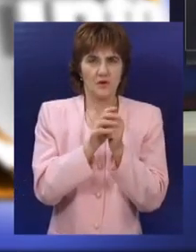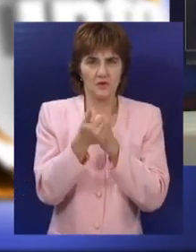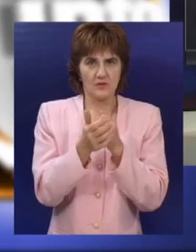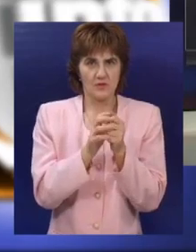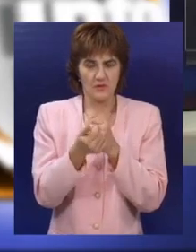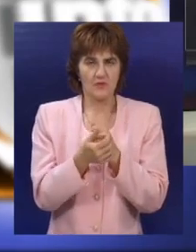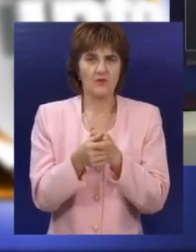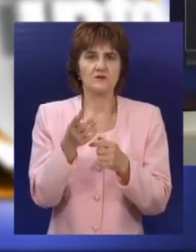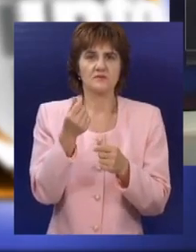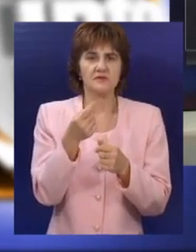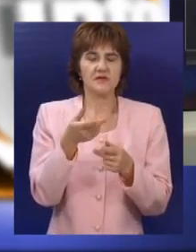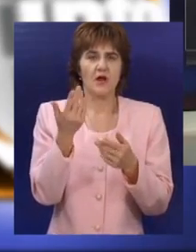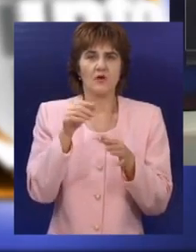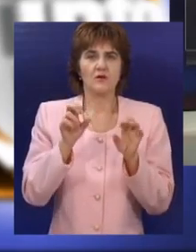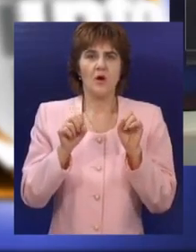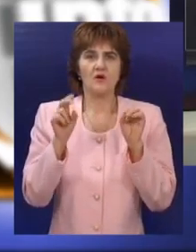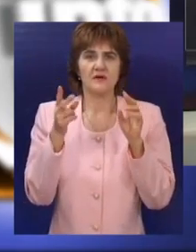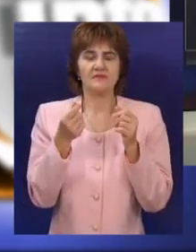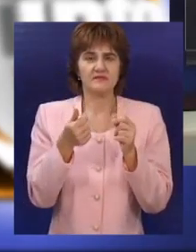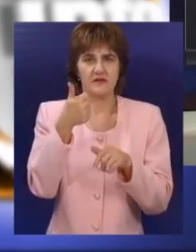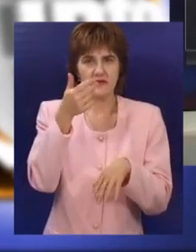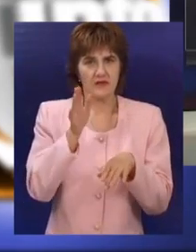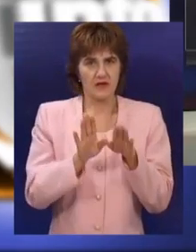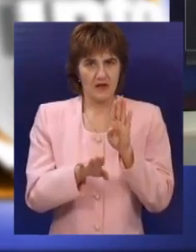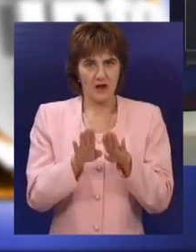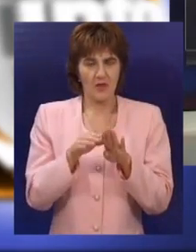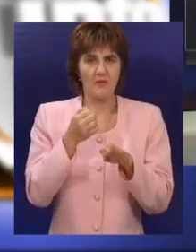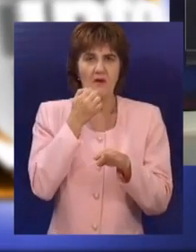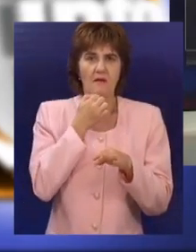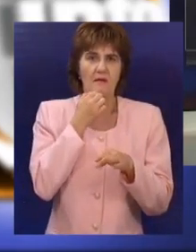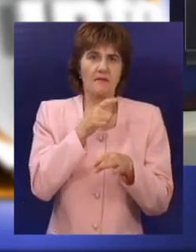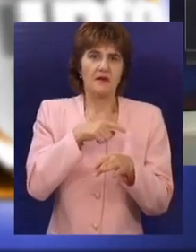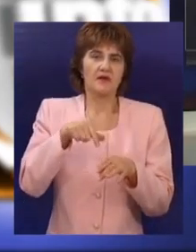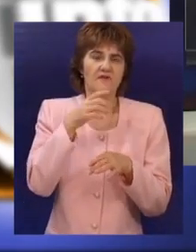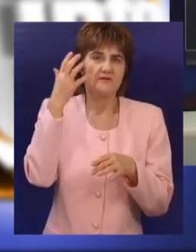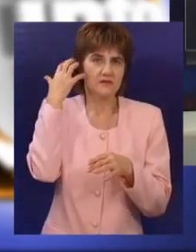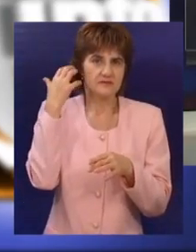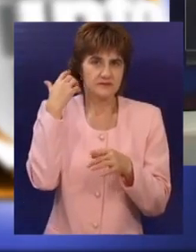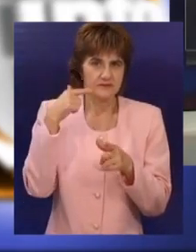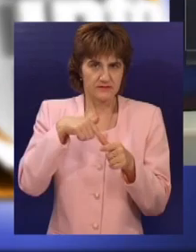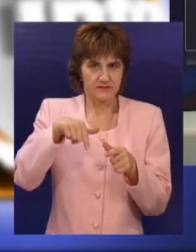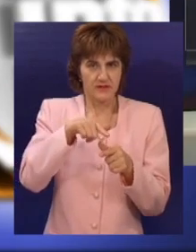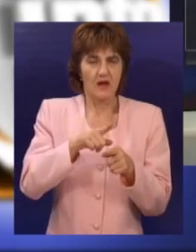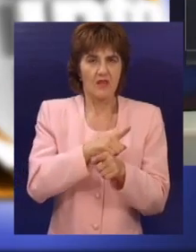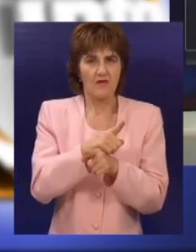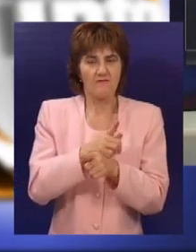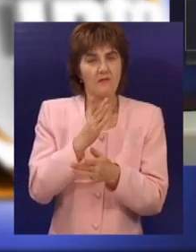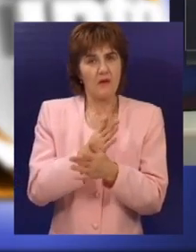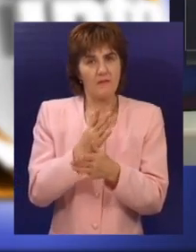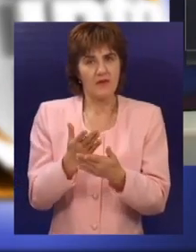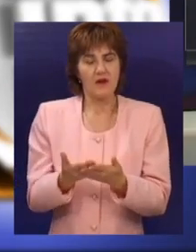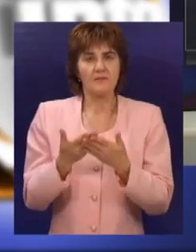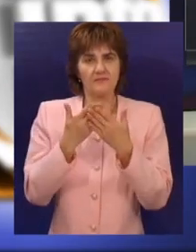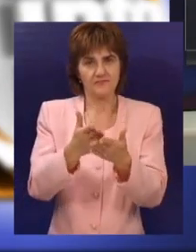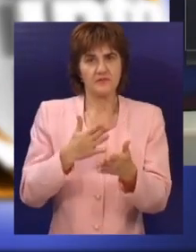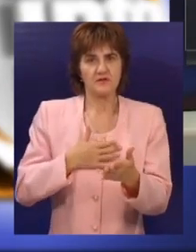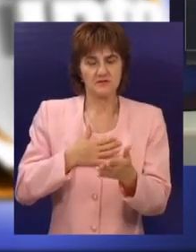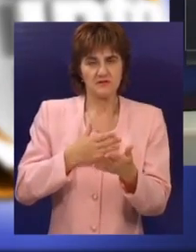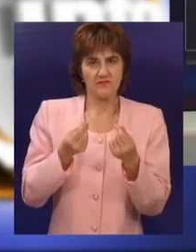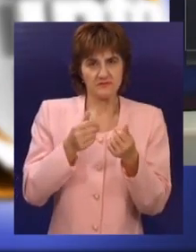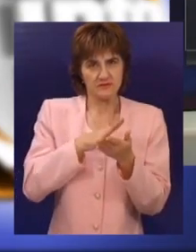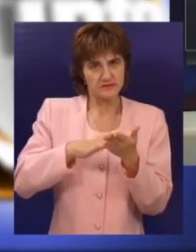rezerve po ceni od 18 dinara za kilogram. Poljoprivrednici sa severa Bačke u tom periodu su ponudili 2/3